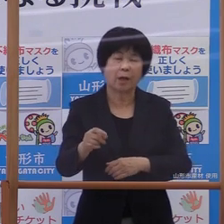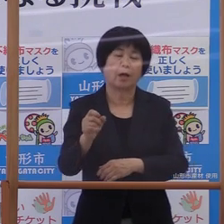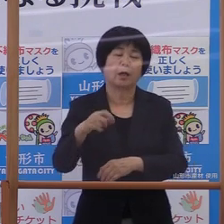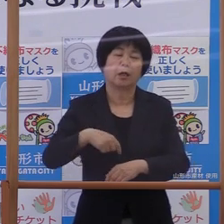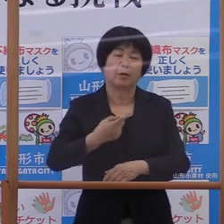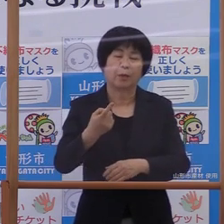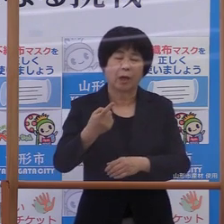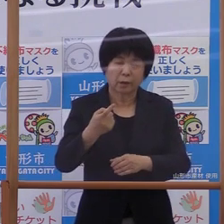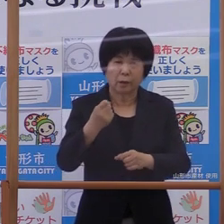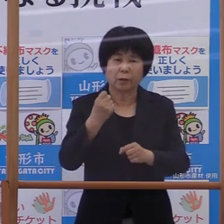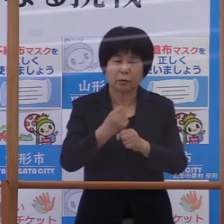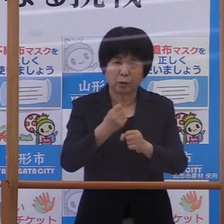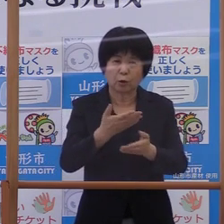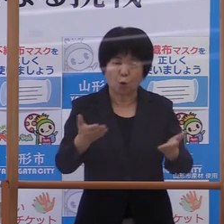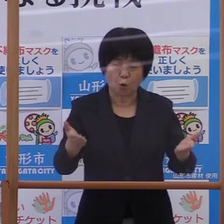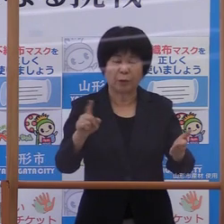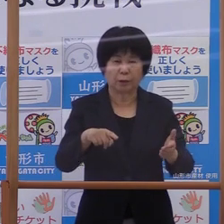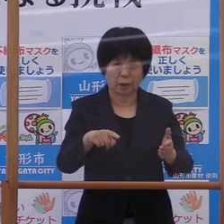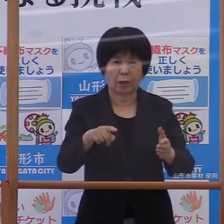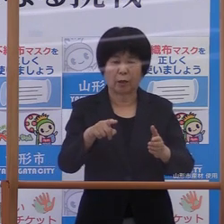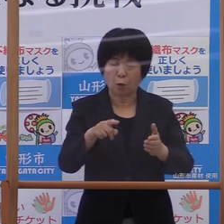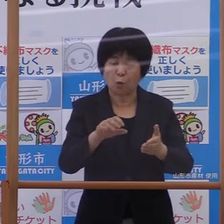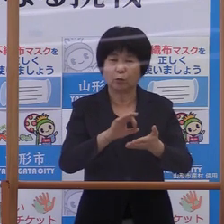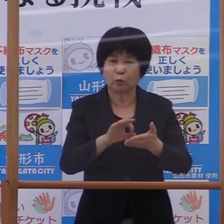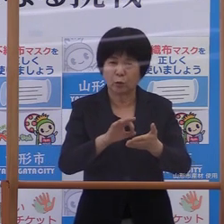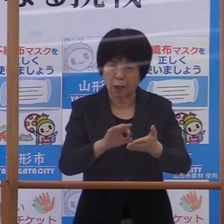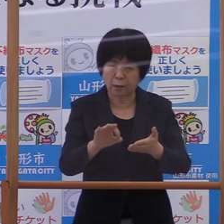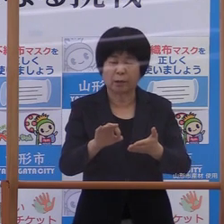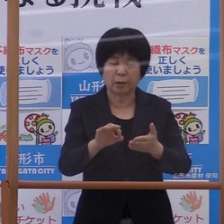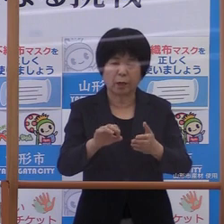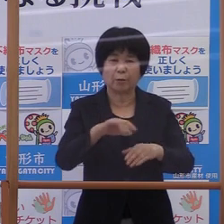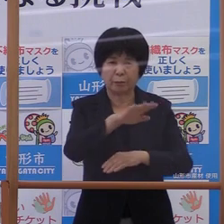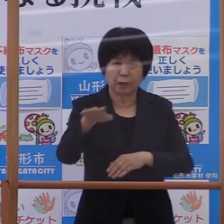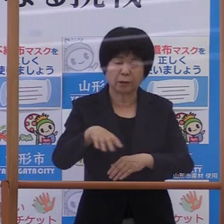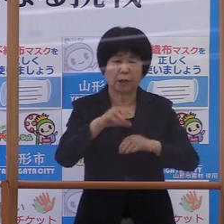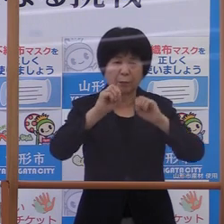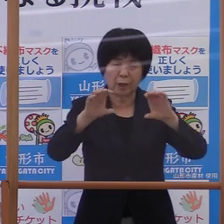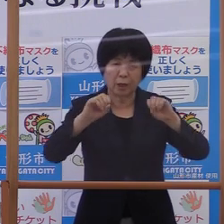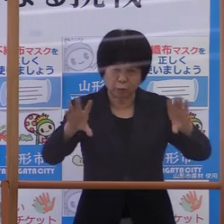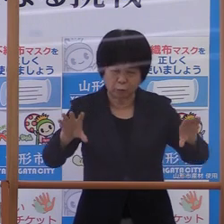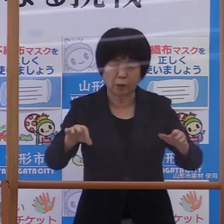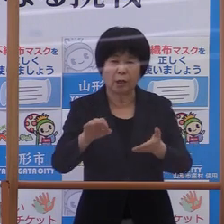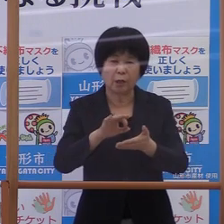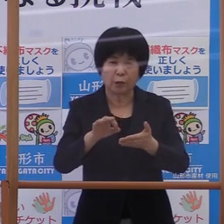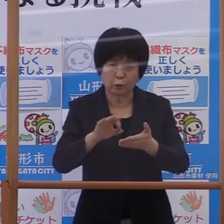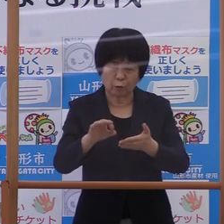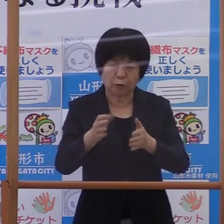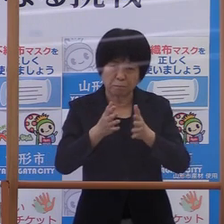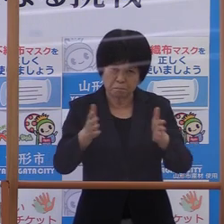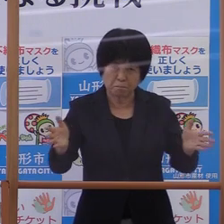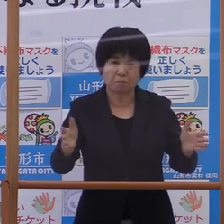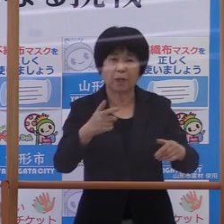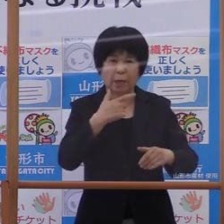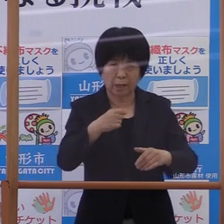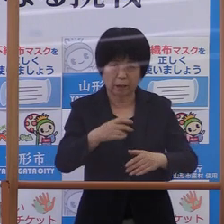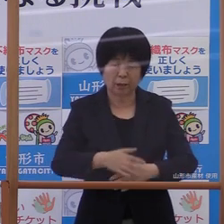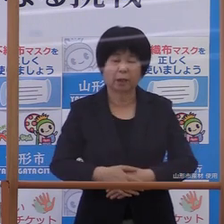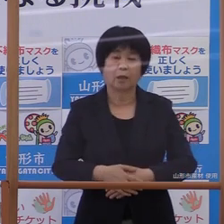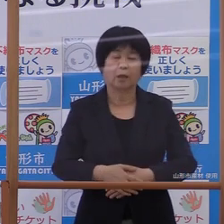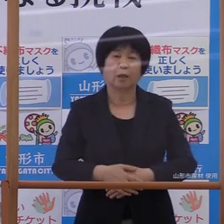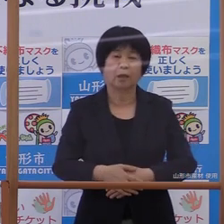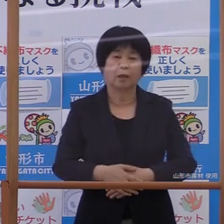店舗の増加に取り組み、山形市産農産物等の PR および消費拡大を図ってまいります。